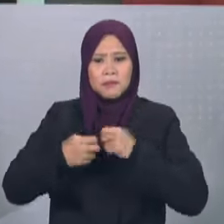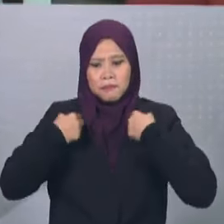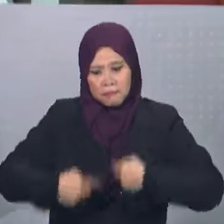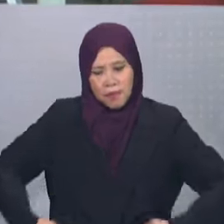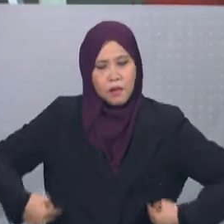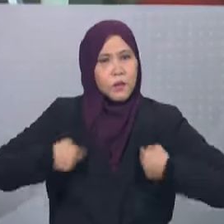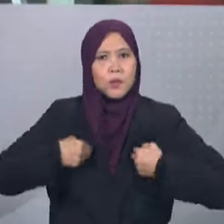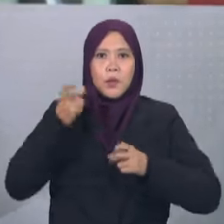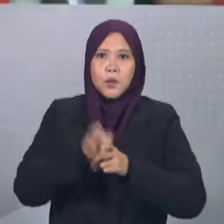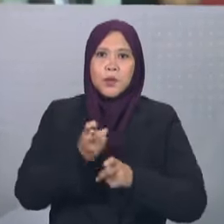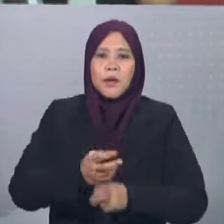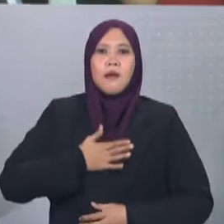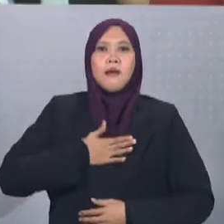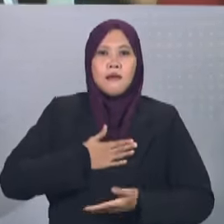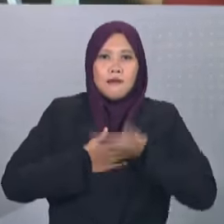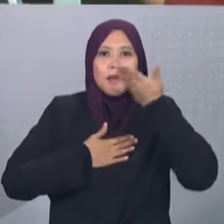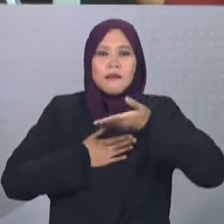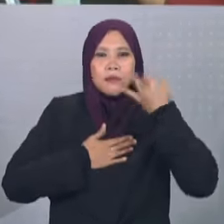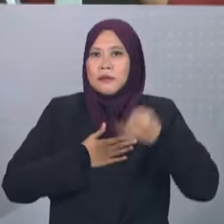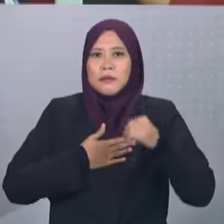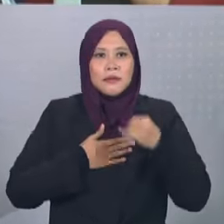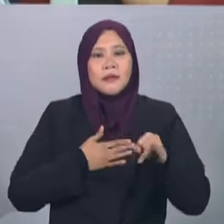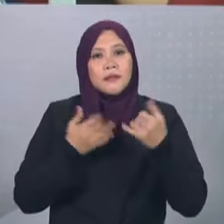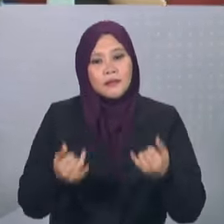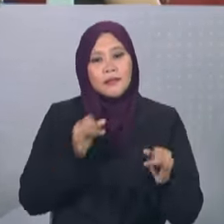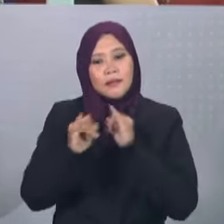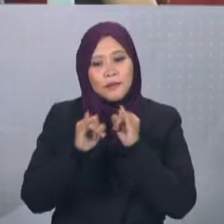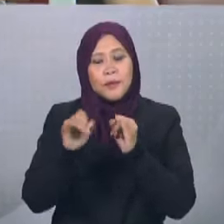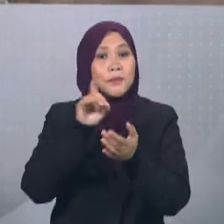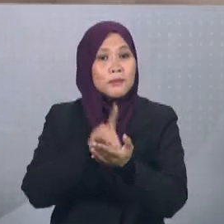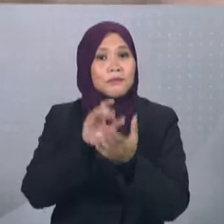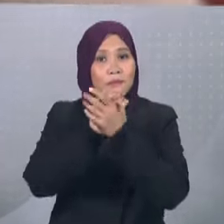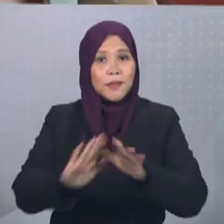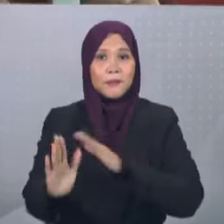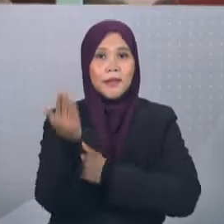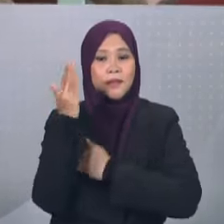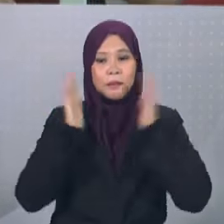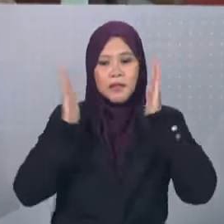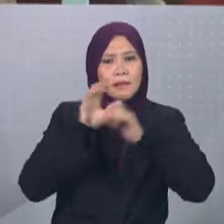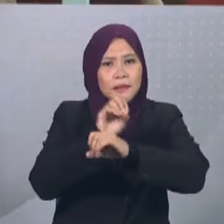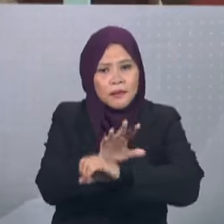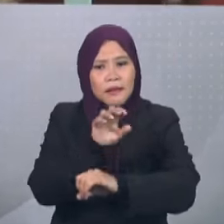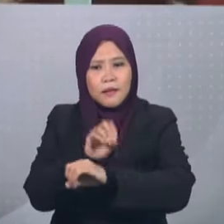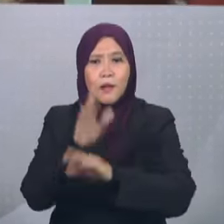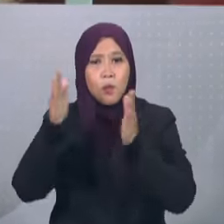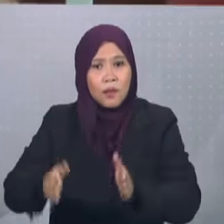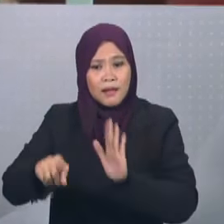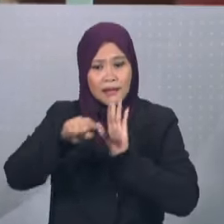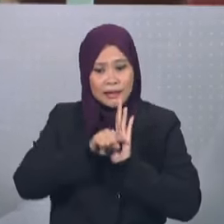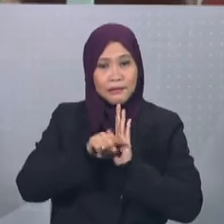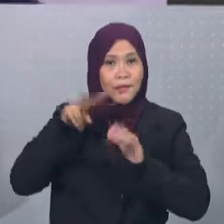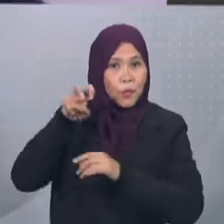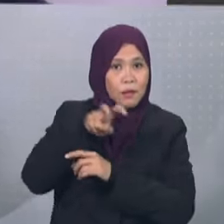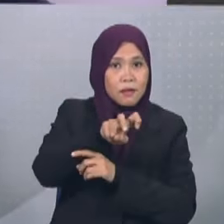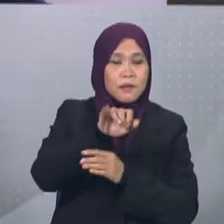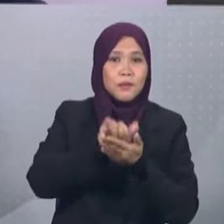paru-paru dan sukar bernafas. Dr. Dalila yang ditemubual dalam program Selamat Pagi Malaysia juga menasihatkan mereka yang negatif daripada virus